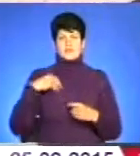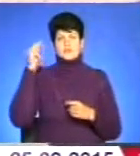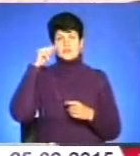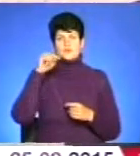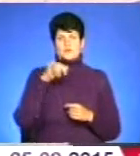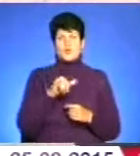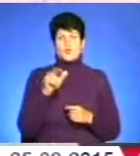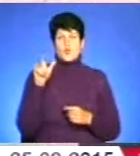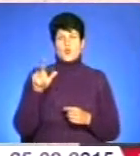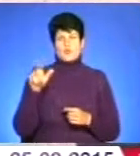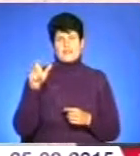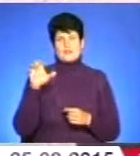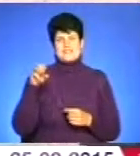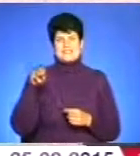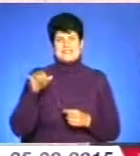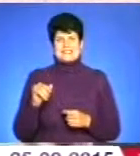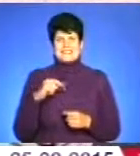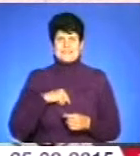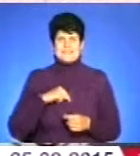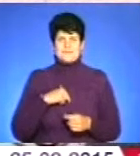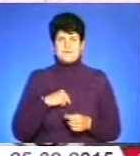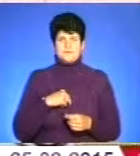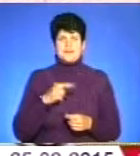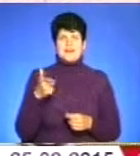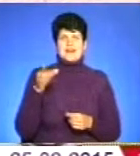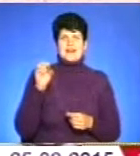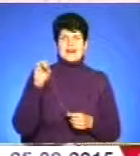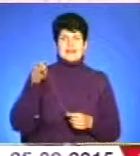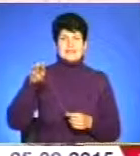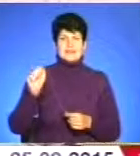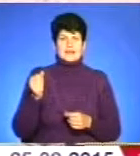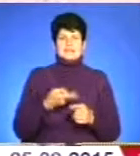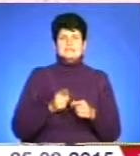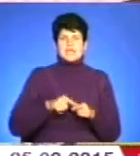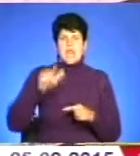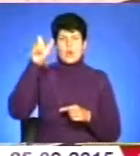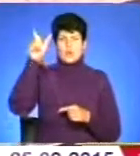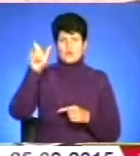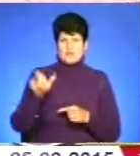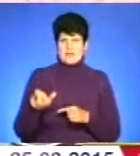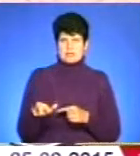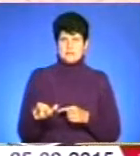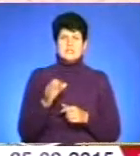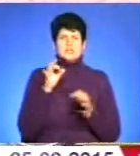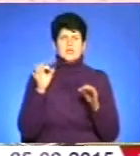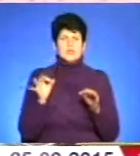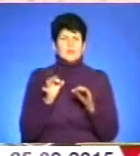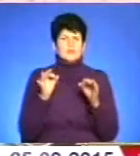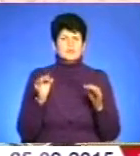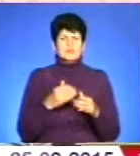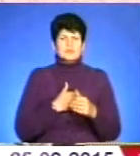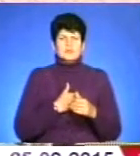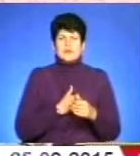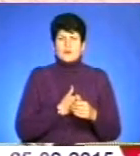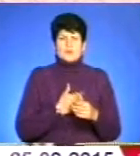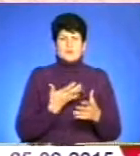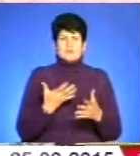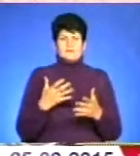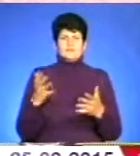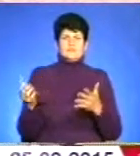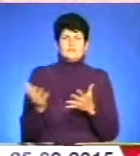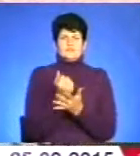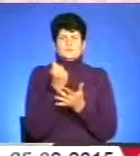людяності. Герета – це в першу чергу людяність. Він ніколи не претендував на якісь здобутки